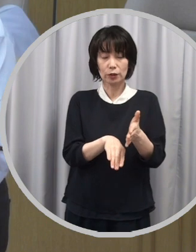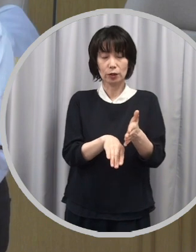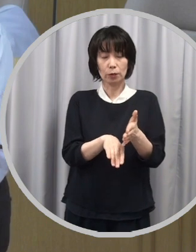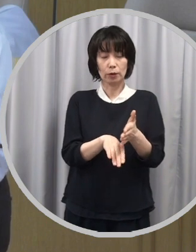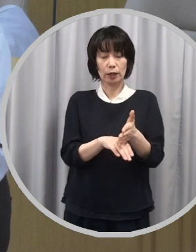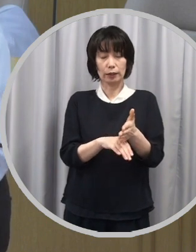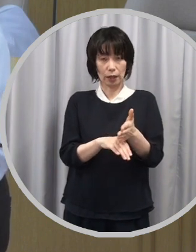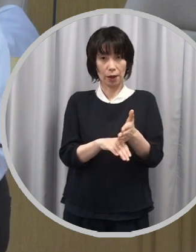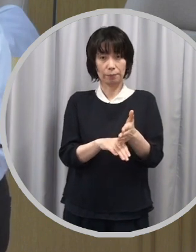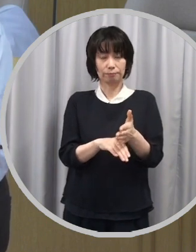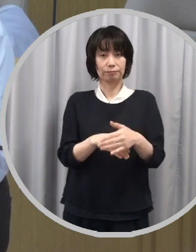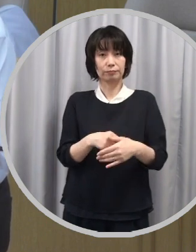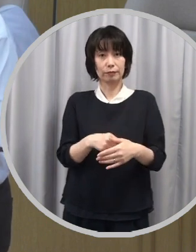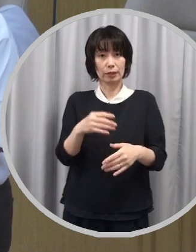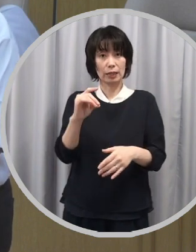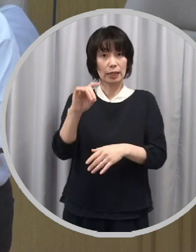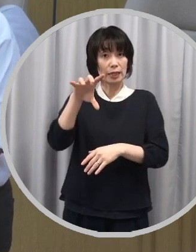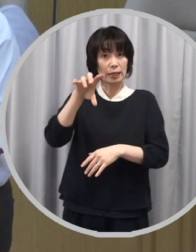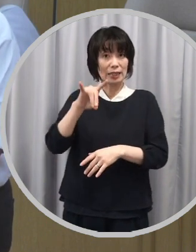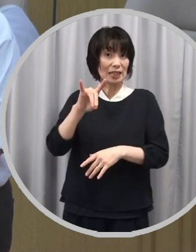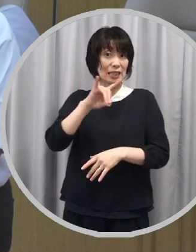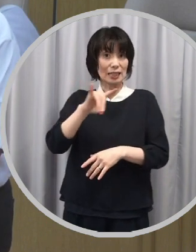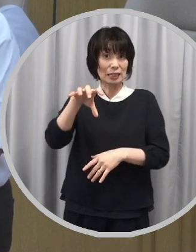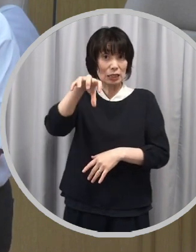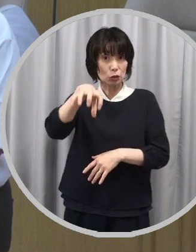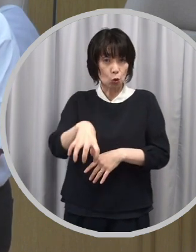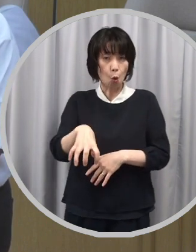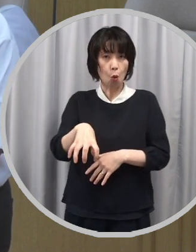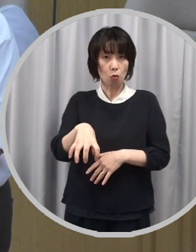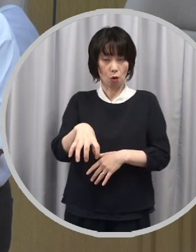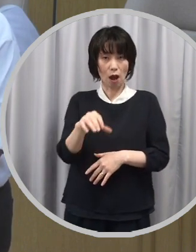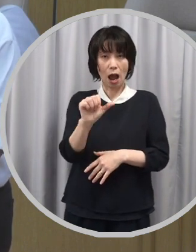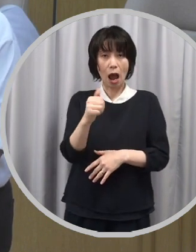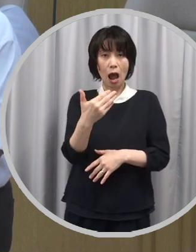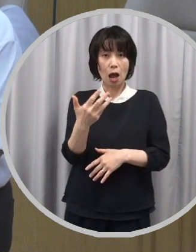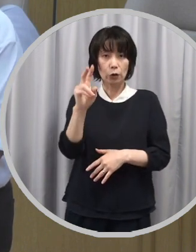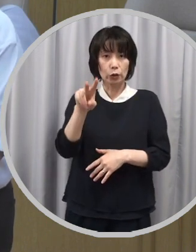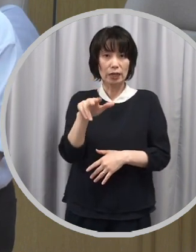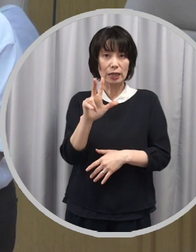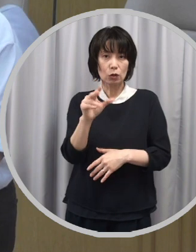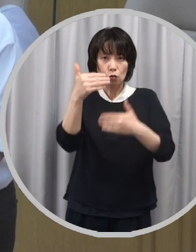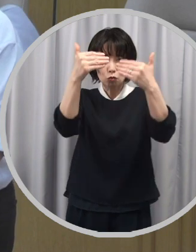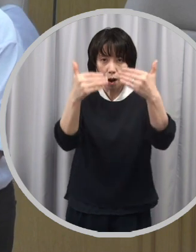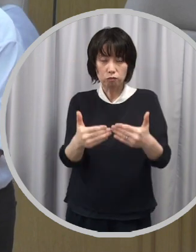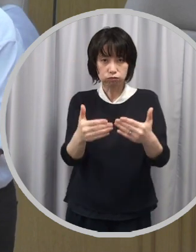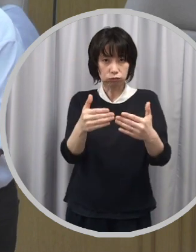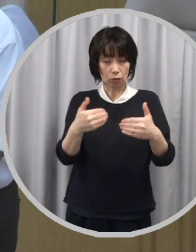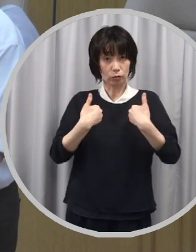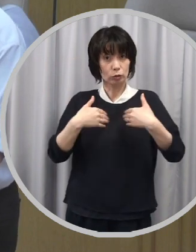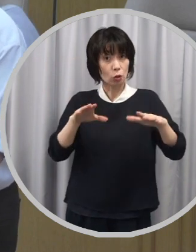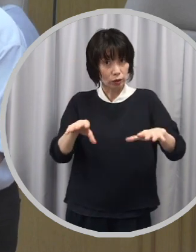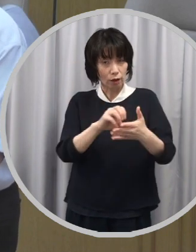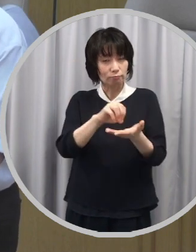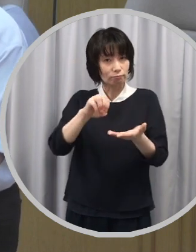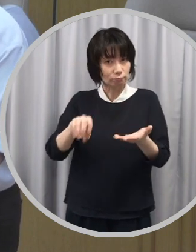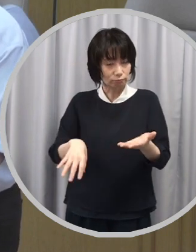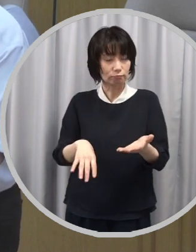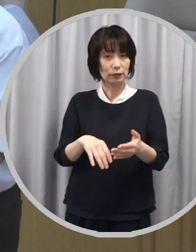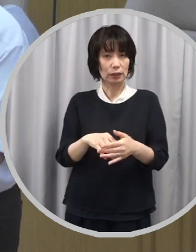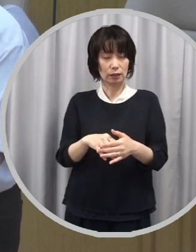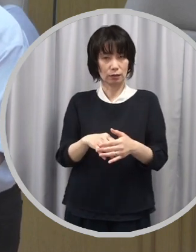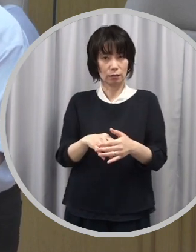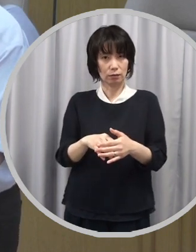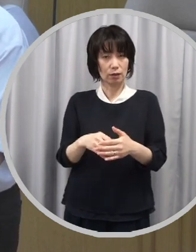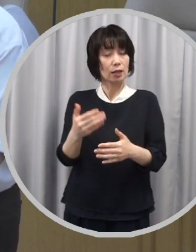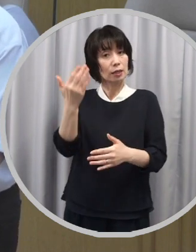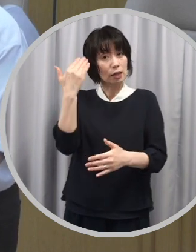除き解かれ、この議場に置かれていたアクリル板も不必要となるなど、緩やかではありますが、